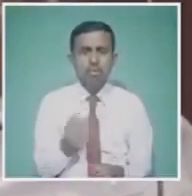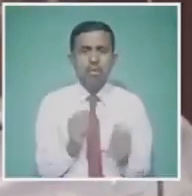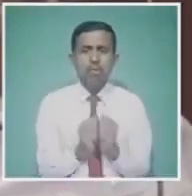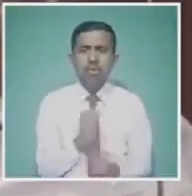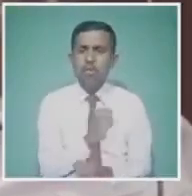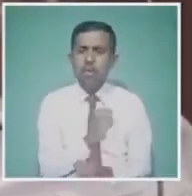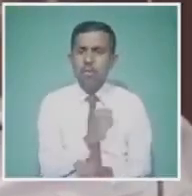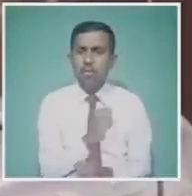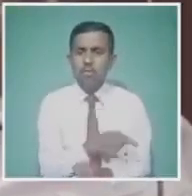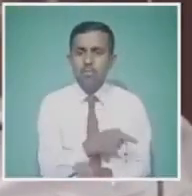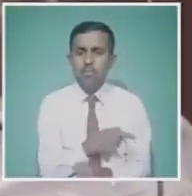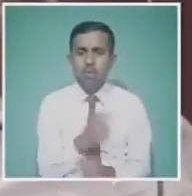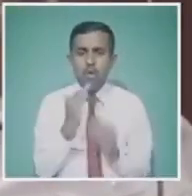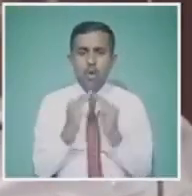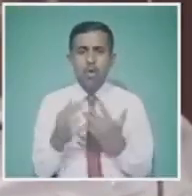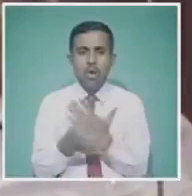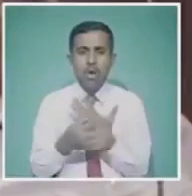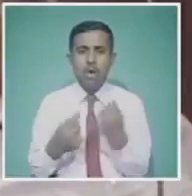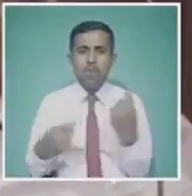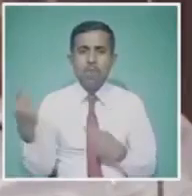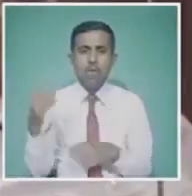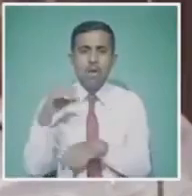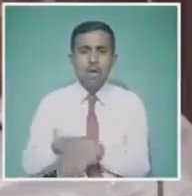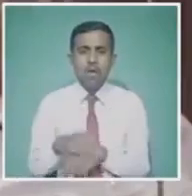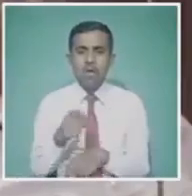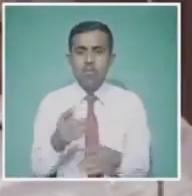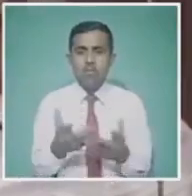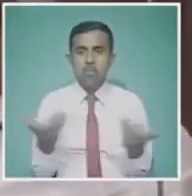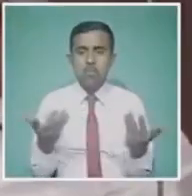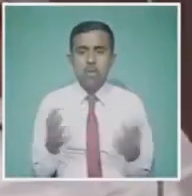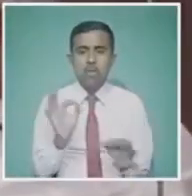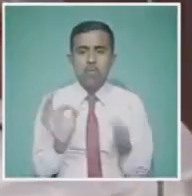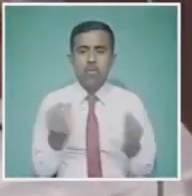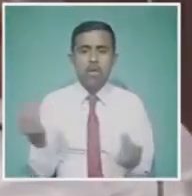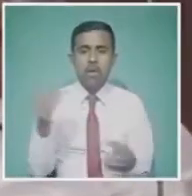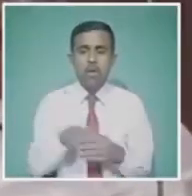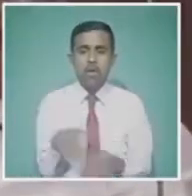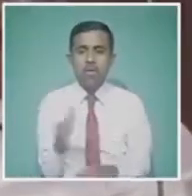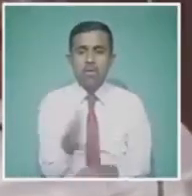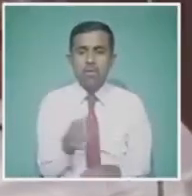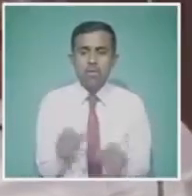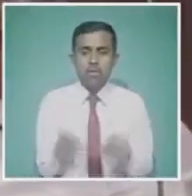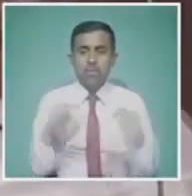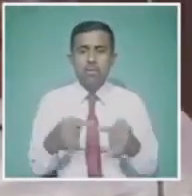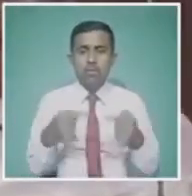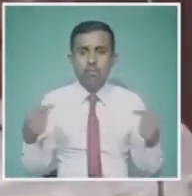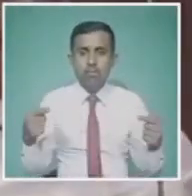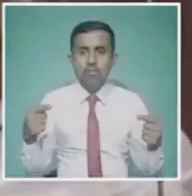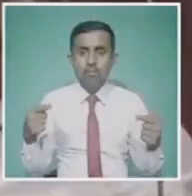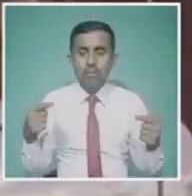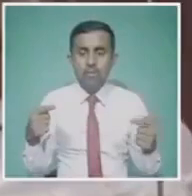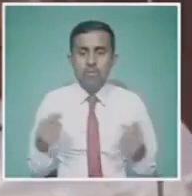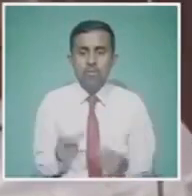இருக்கா, அதை பிடிக்கவே உங்களுக்கு வக்கில்ல. தோட்டத்தில் வந்து இந்த தொழிலாளர்கள் வந்து தொழிற்சங்க நடவடிக்கை எடுக்கிறத நிப்பாட்ட வந்திருக்காங்க, வந்து தொழிலாளர்களை மிரட்டி இருக்காங்க.